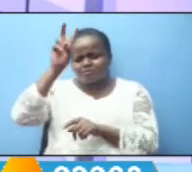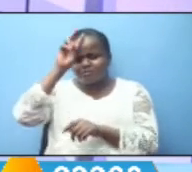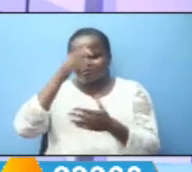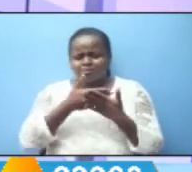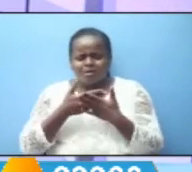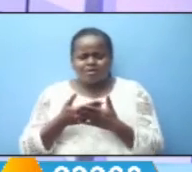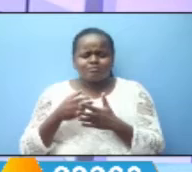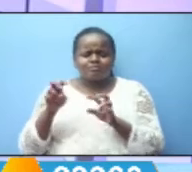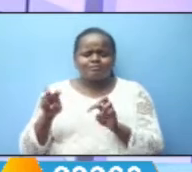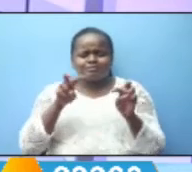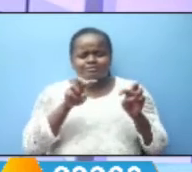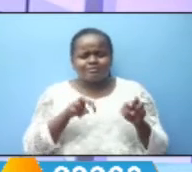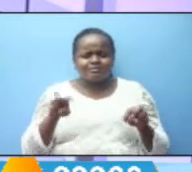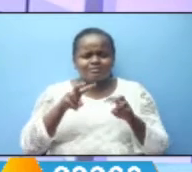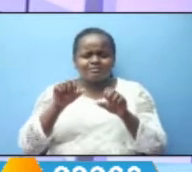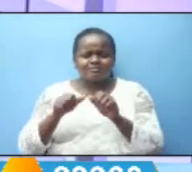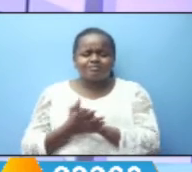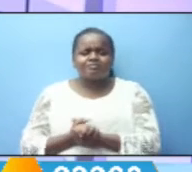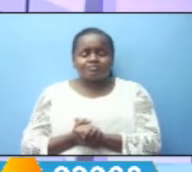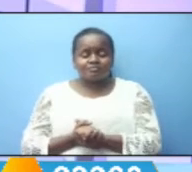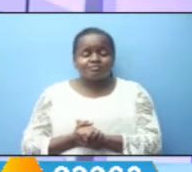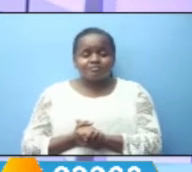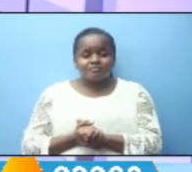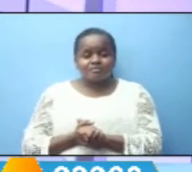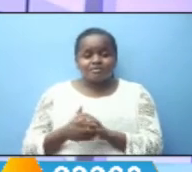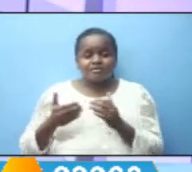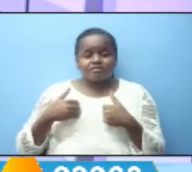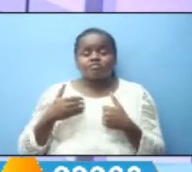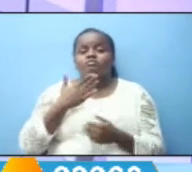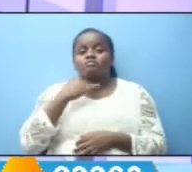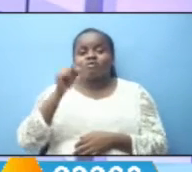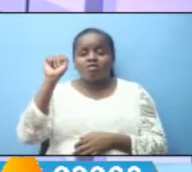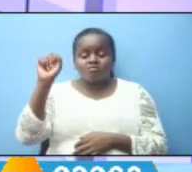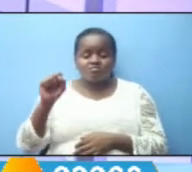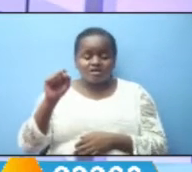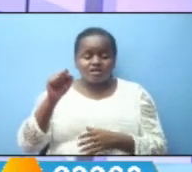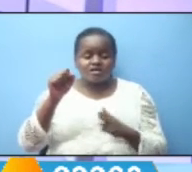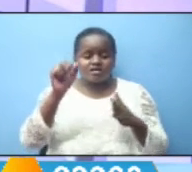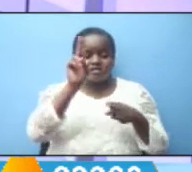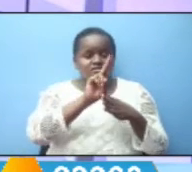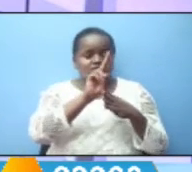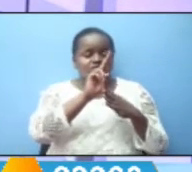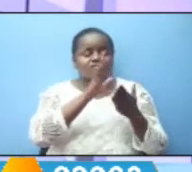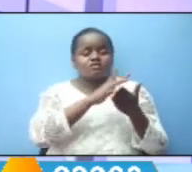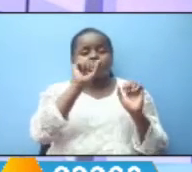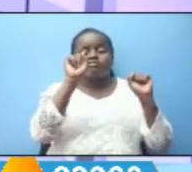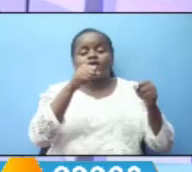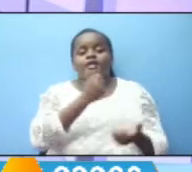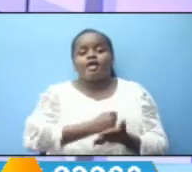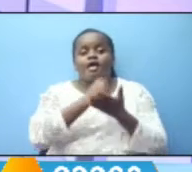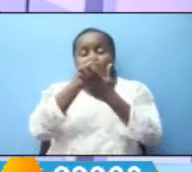muno makiria tondu akiune muthuri uyu maguru na gukiuga ati agikorwo nie ndina bata no ngiethe mundu uria ungikorwo ngindeithia na njira iria